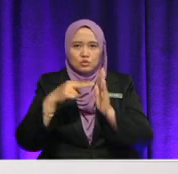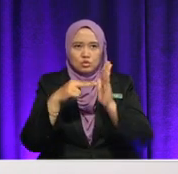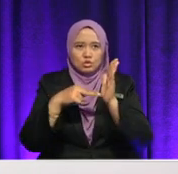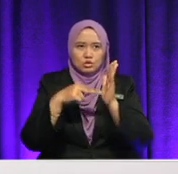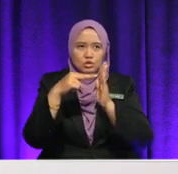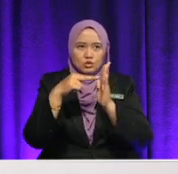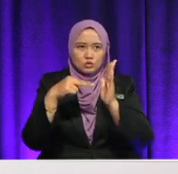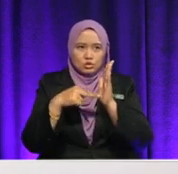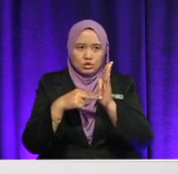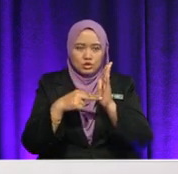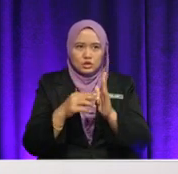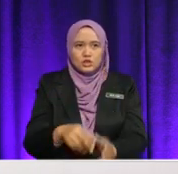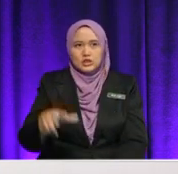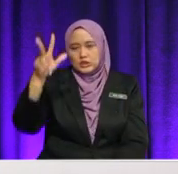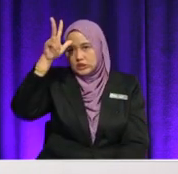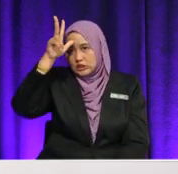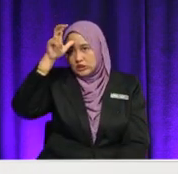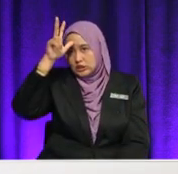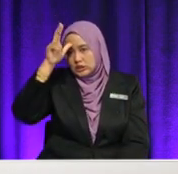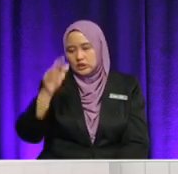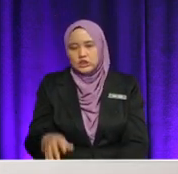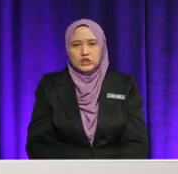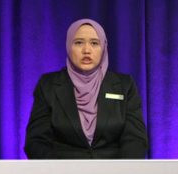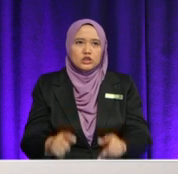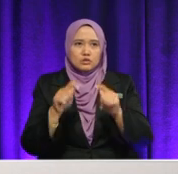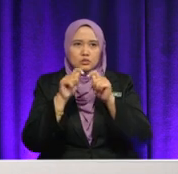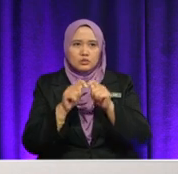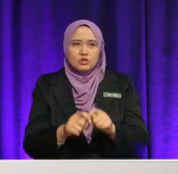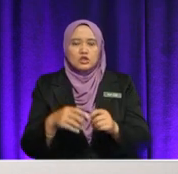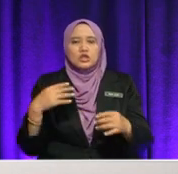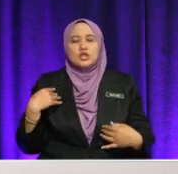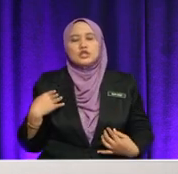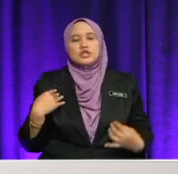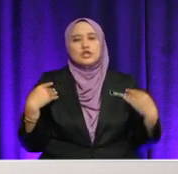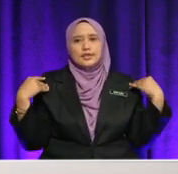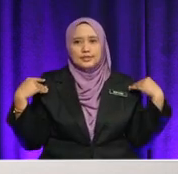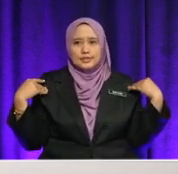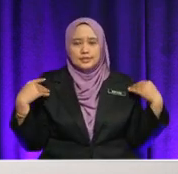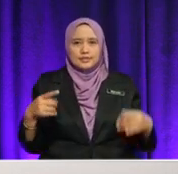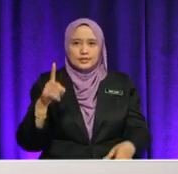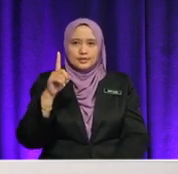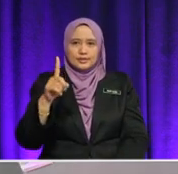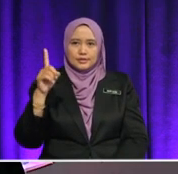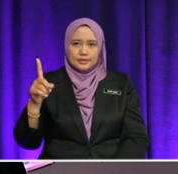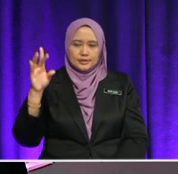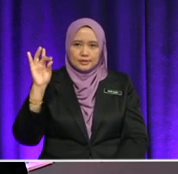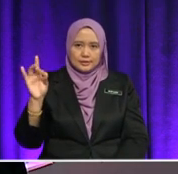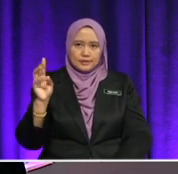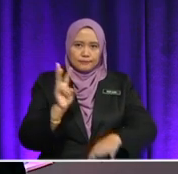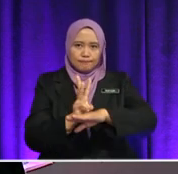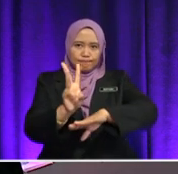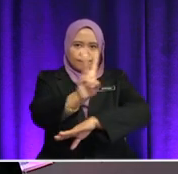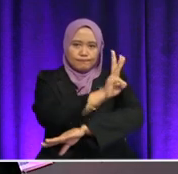Tapi kalau aku melihat kawasannya adalah satu ratus 18 buah kawasan luas ya mewakili